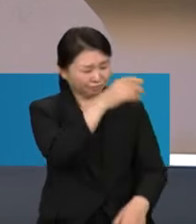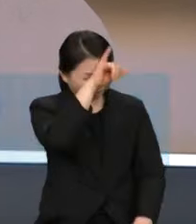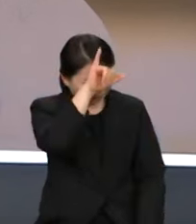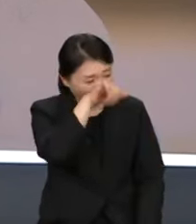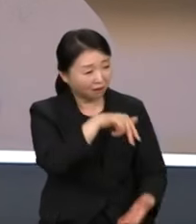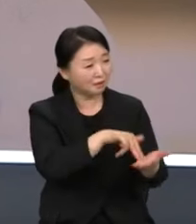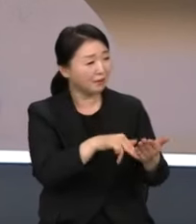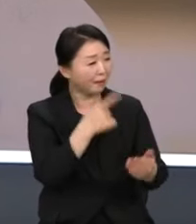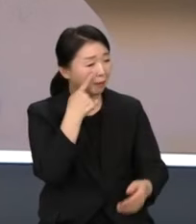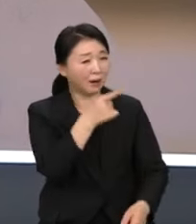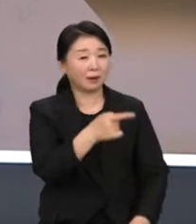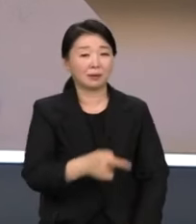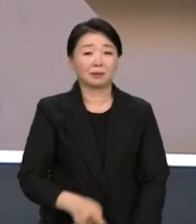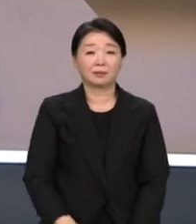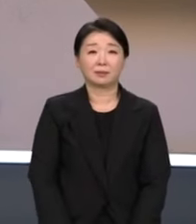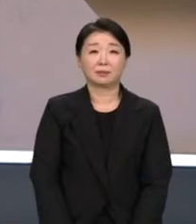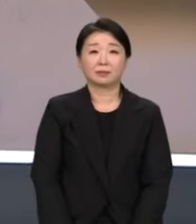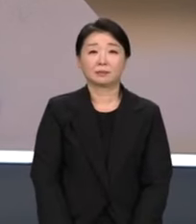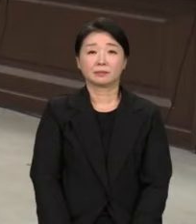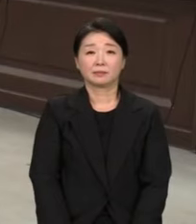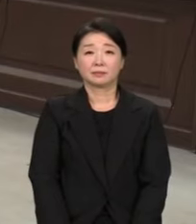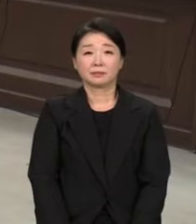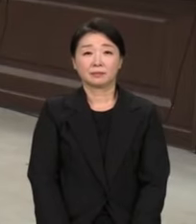했습니다. 하혜빈 기자입니다.